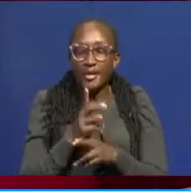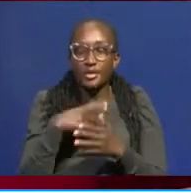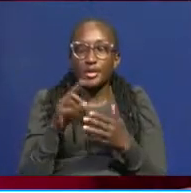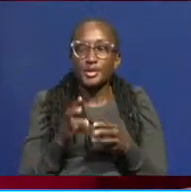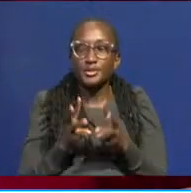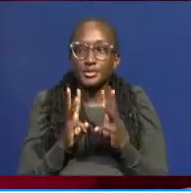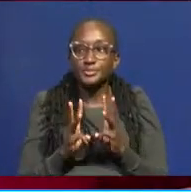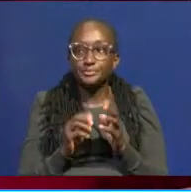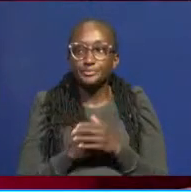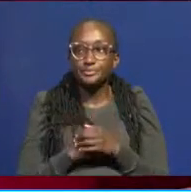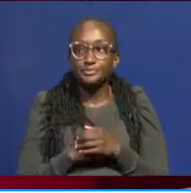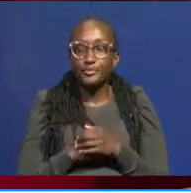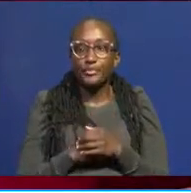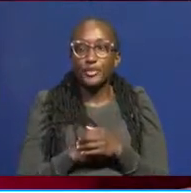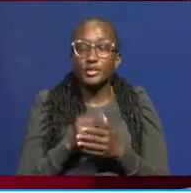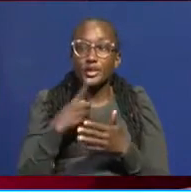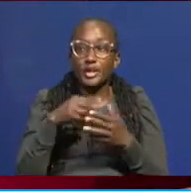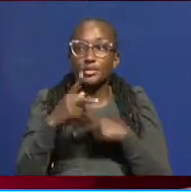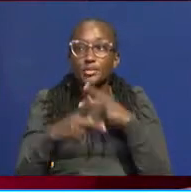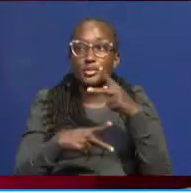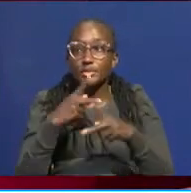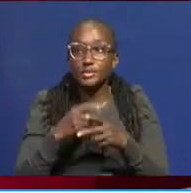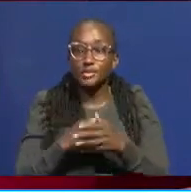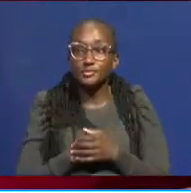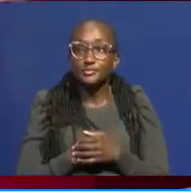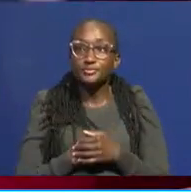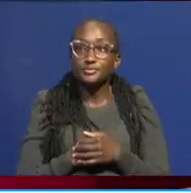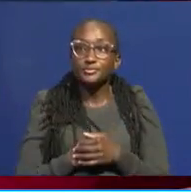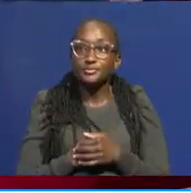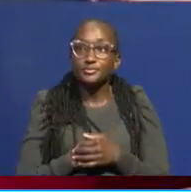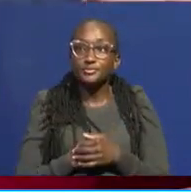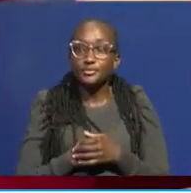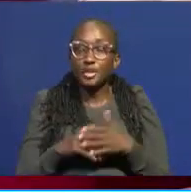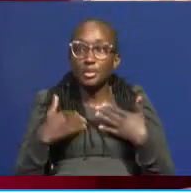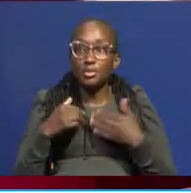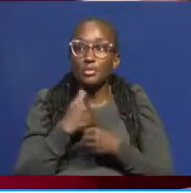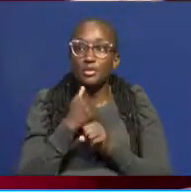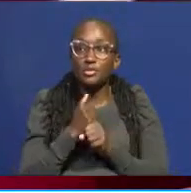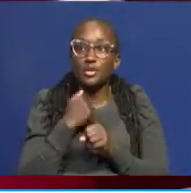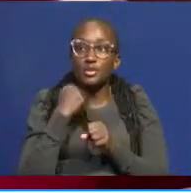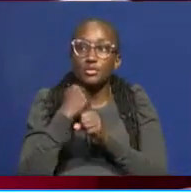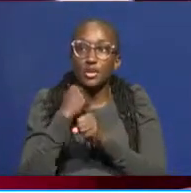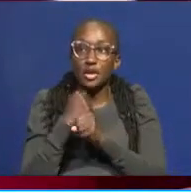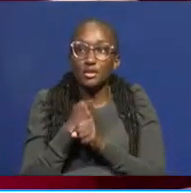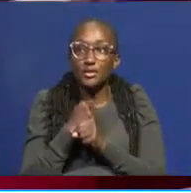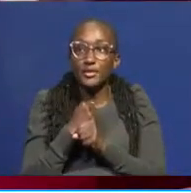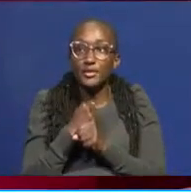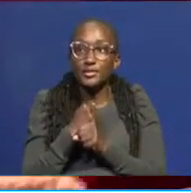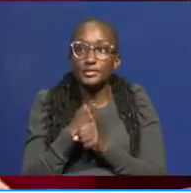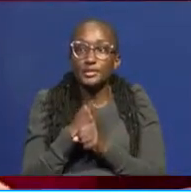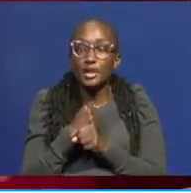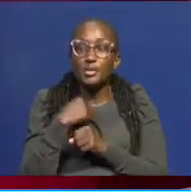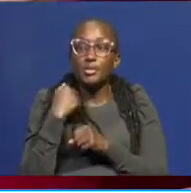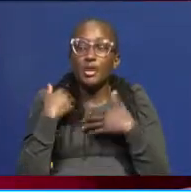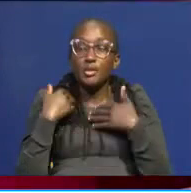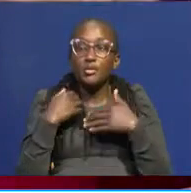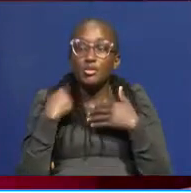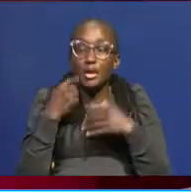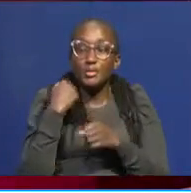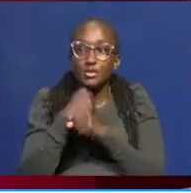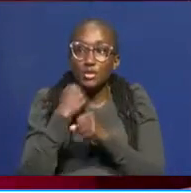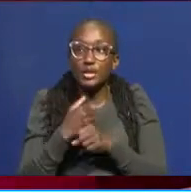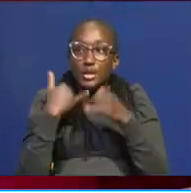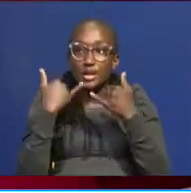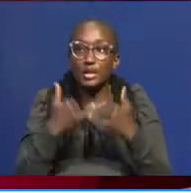tunaweza kufanya kuifuata na kuona ya kwamba wale waliokuwa wakifanya kazi na hivi sasa wako